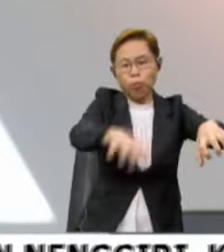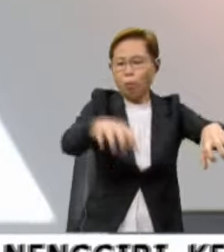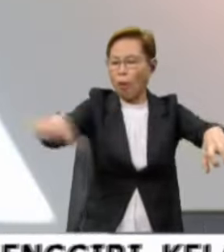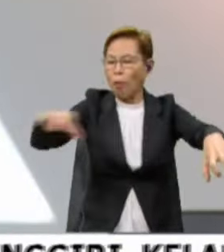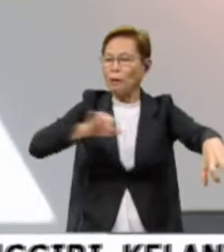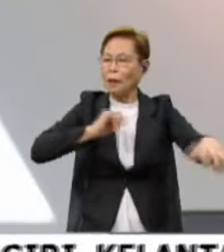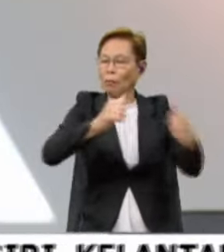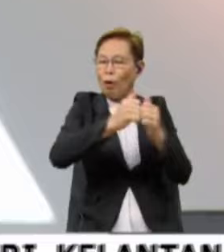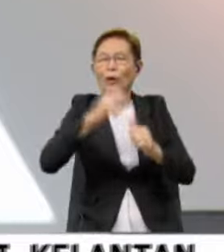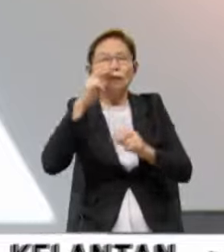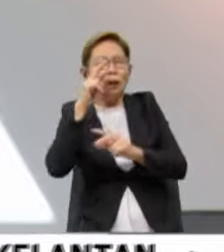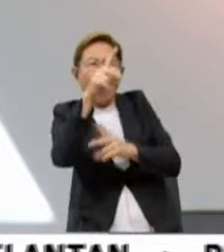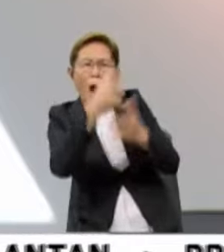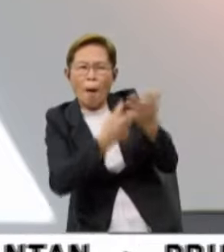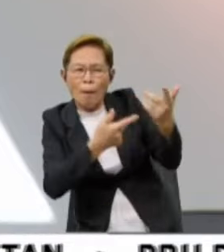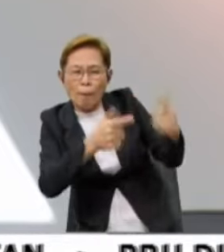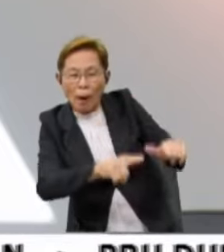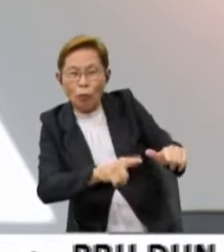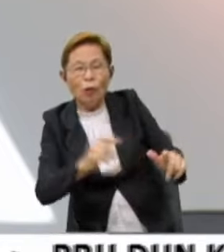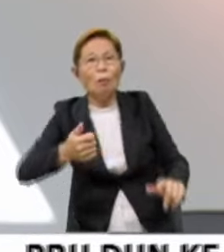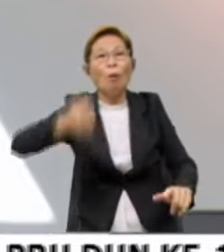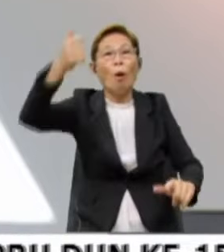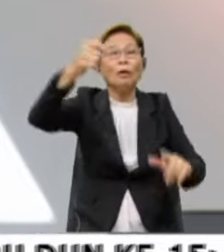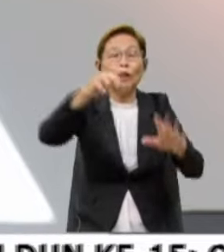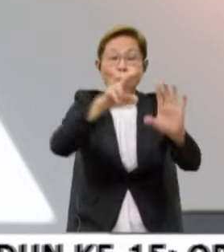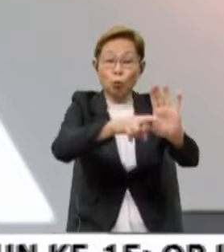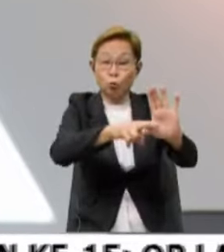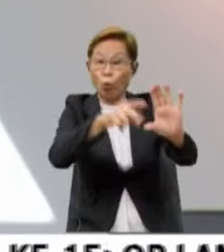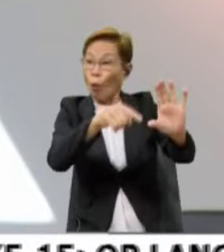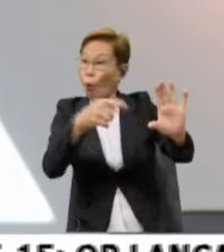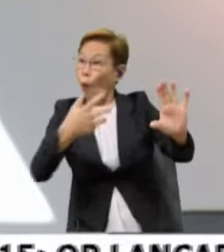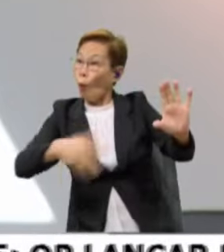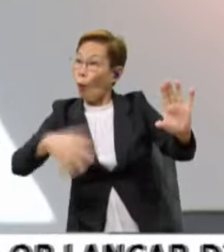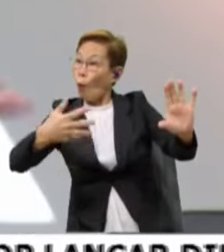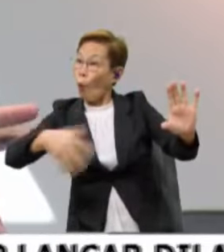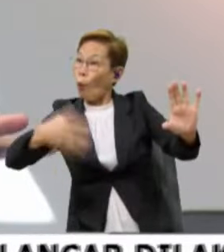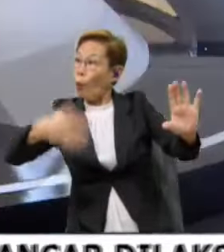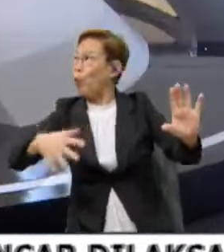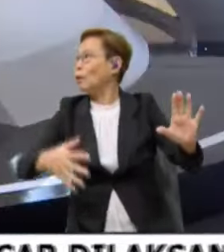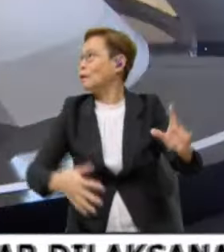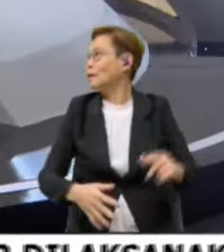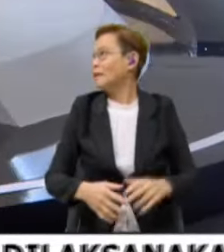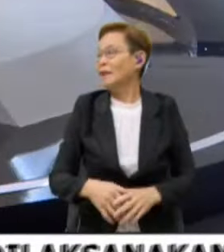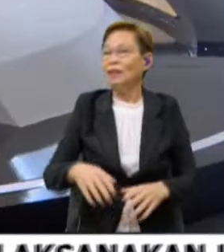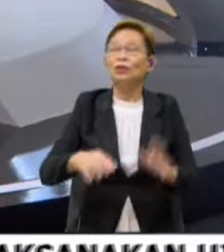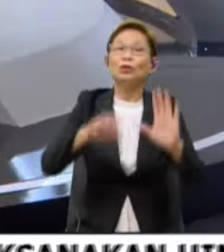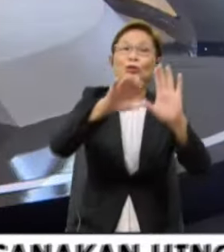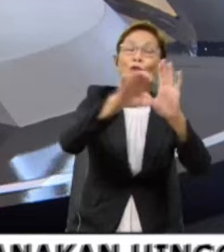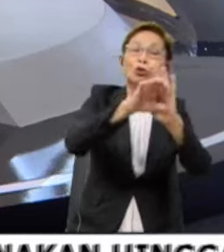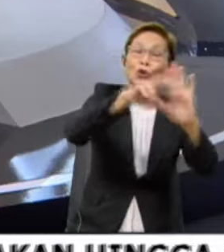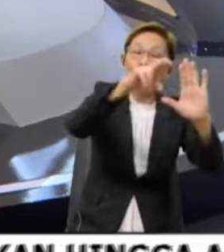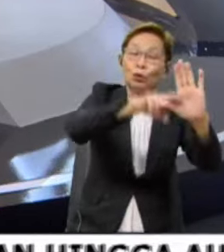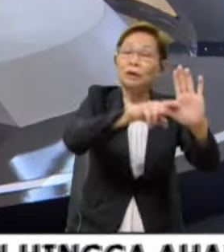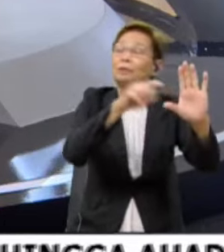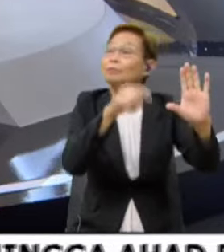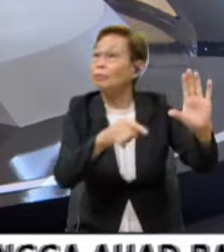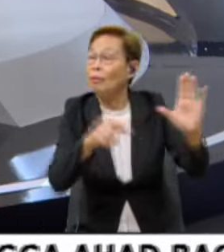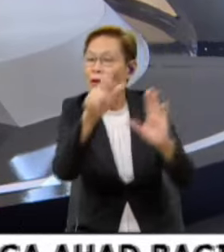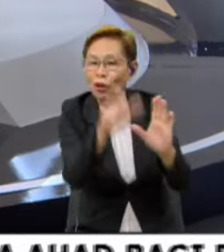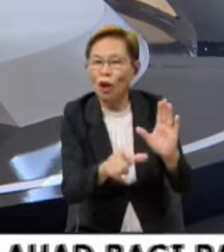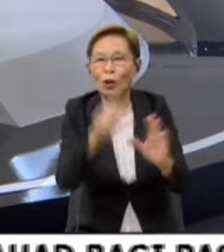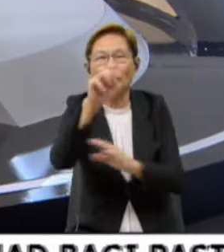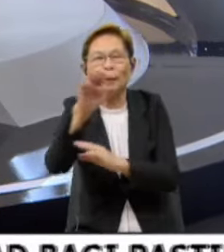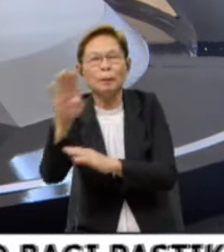melihat Apakah situasi yang berlaku terutamanya di kursi-kursi panas yang melibatkan